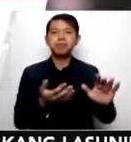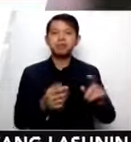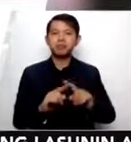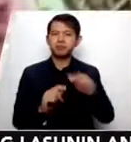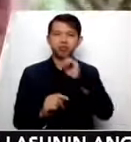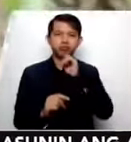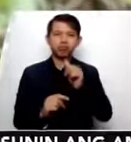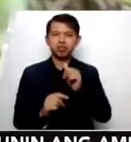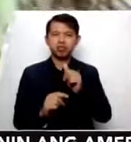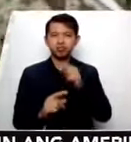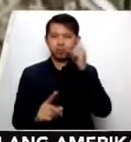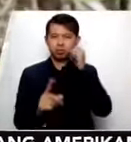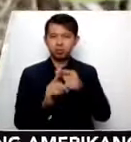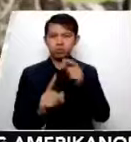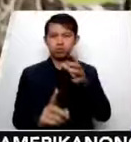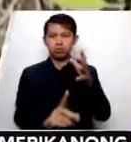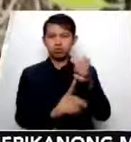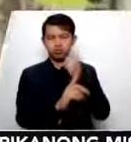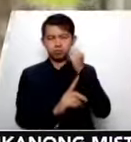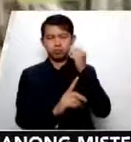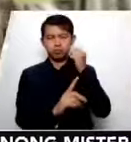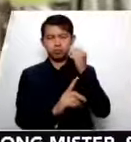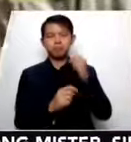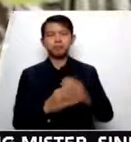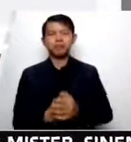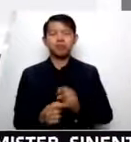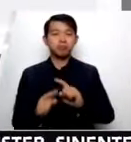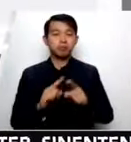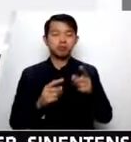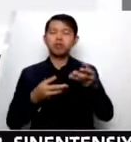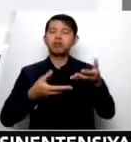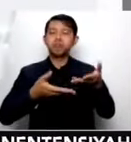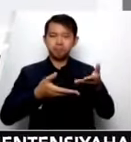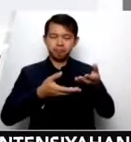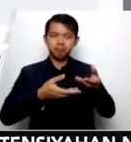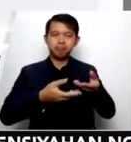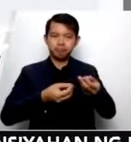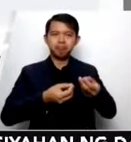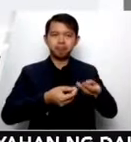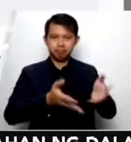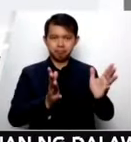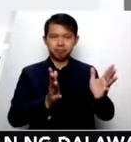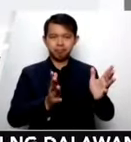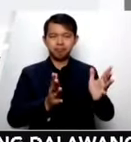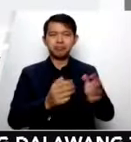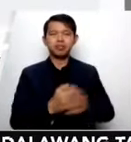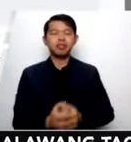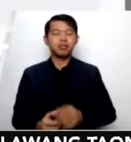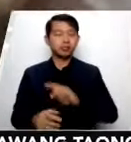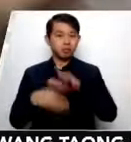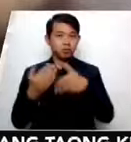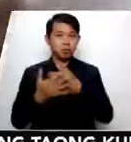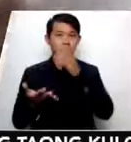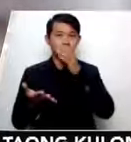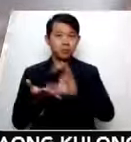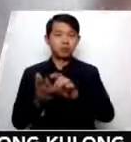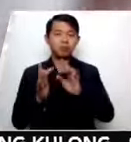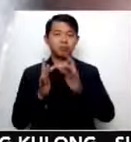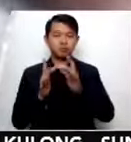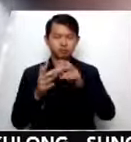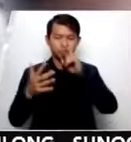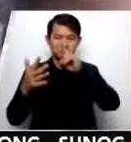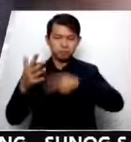na-transfer na siya. Pinakawalan na rin daw nila ang mga tar sheer. Nabasa na rin daw niya ang mga komento sa social media. Humihingi siya